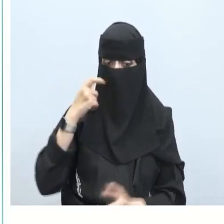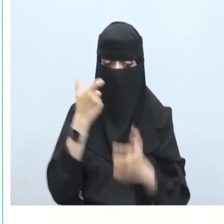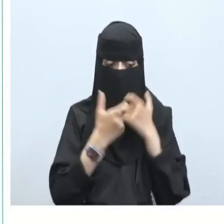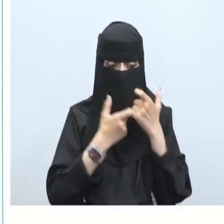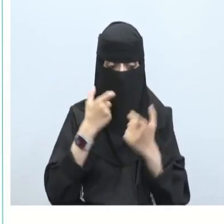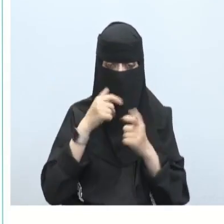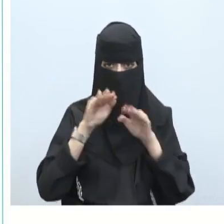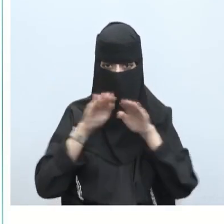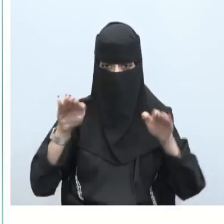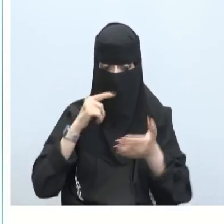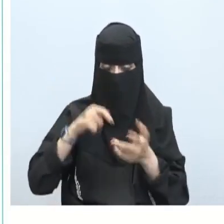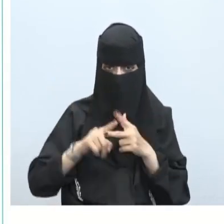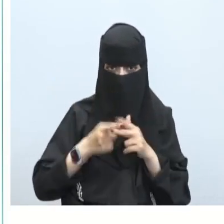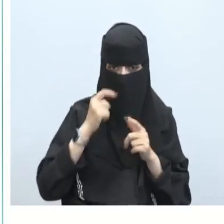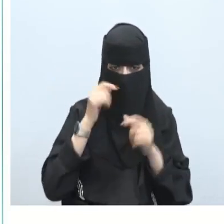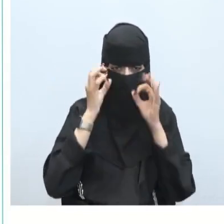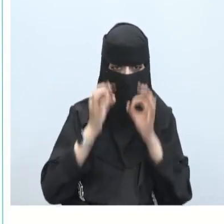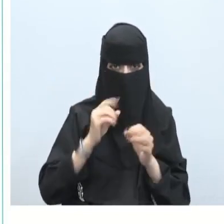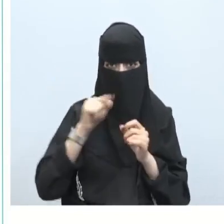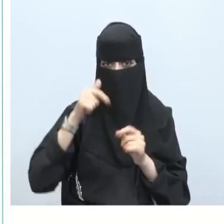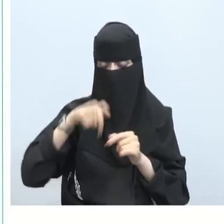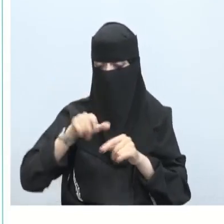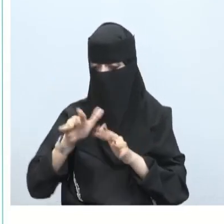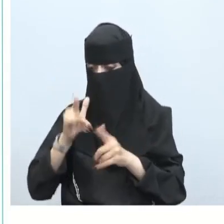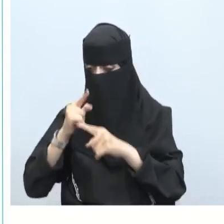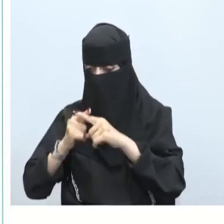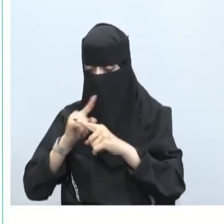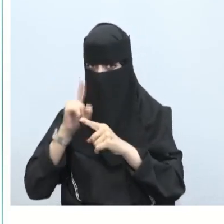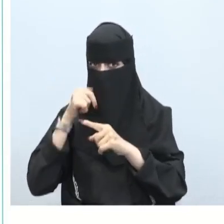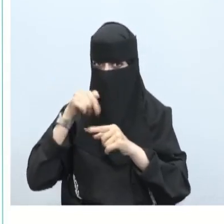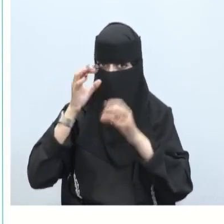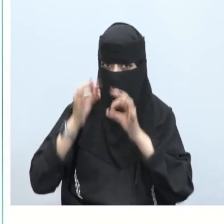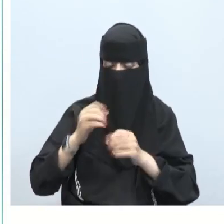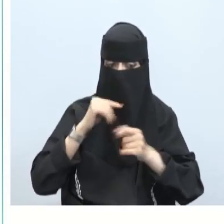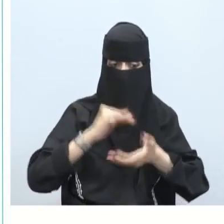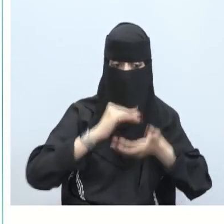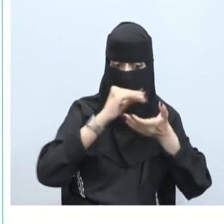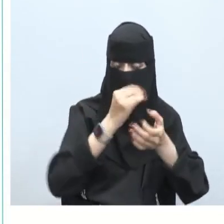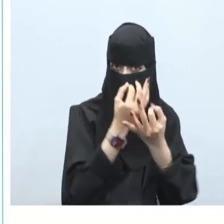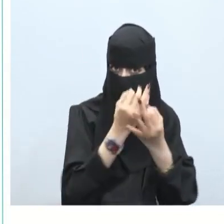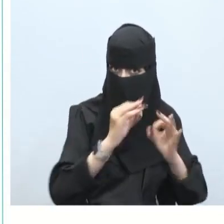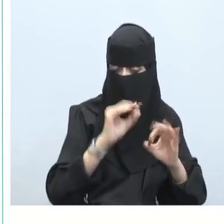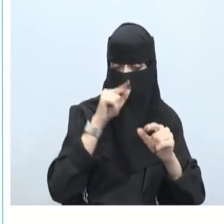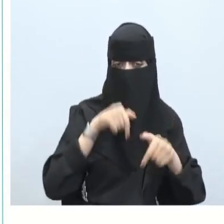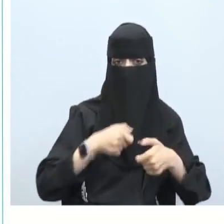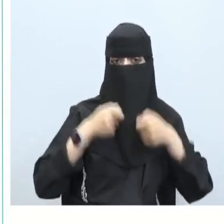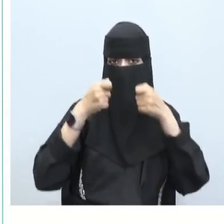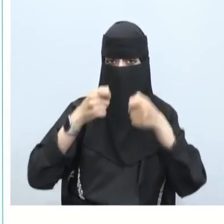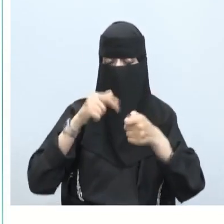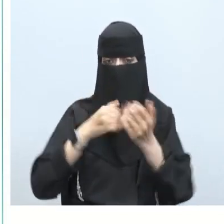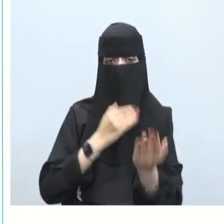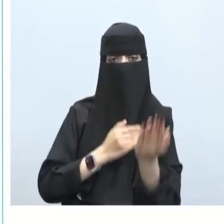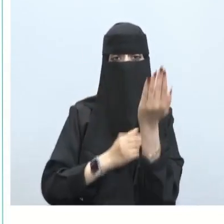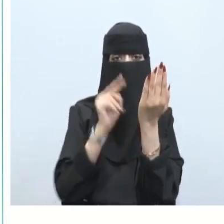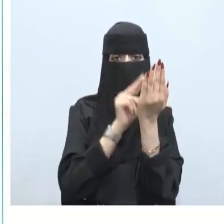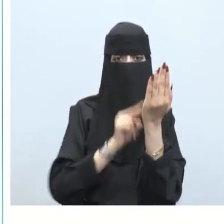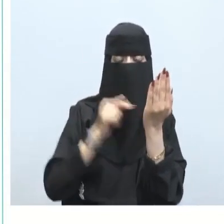تتحكم فيها تحقق تتحقق من الاخطاء تتاكد من جوده المنتج وايضا تقدم بعد ذلك تقرير